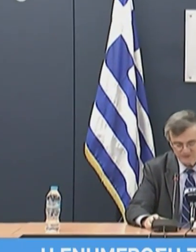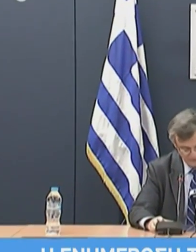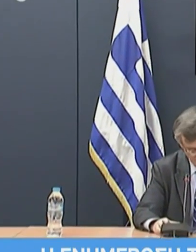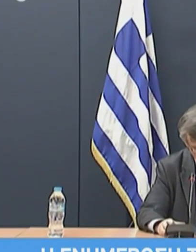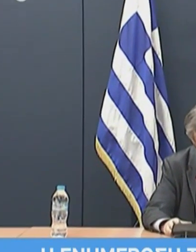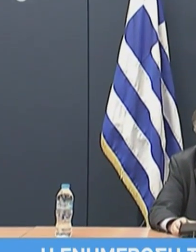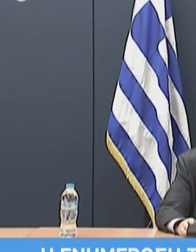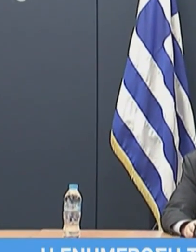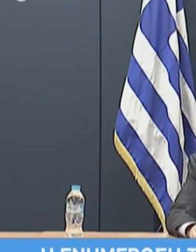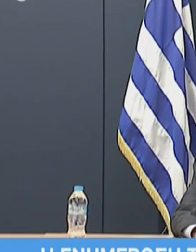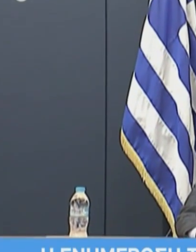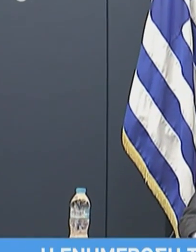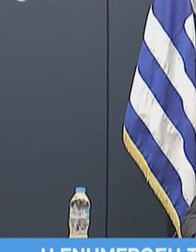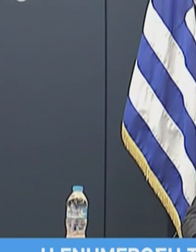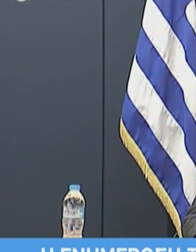Καλησπέρα σας.